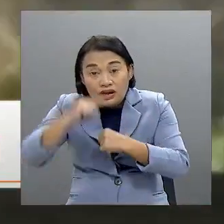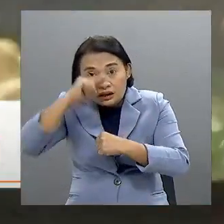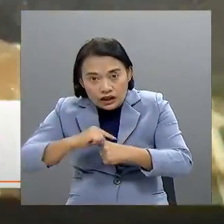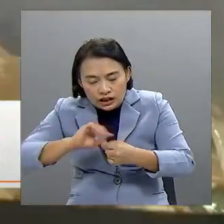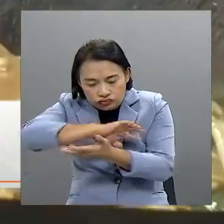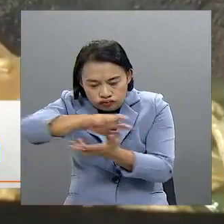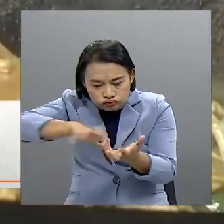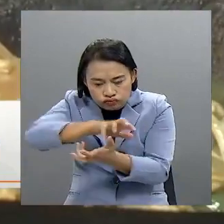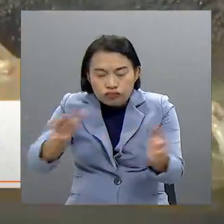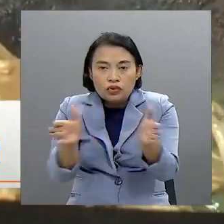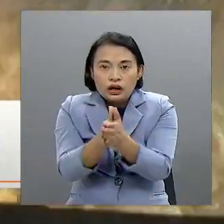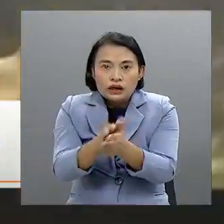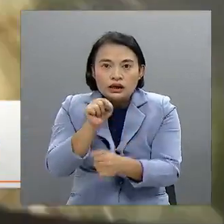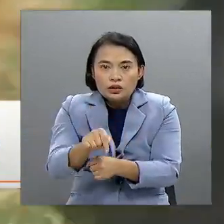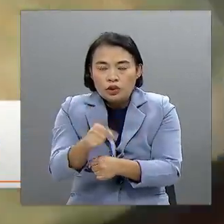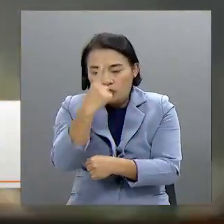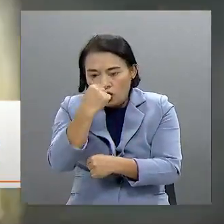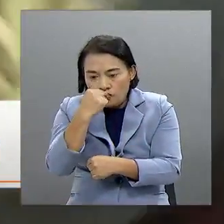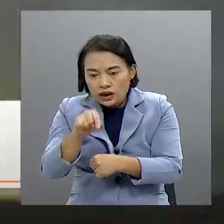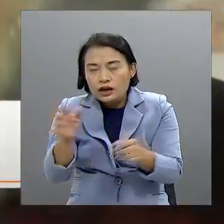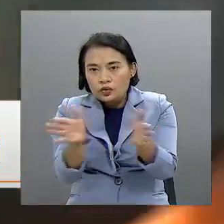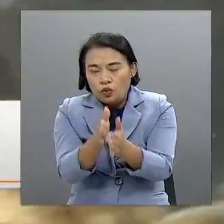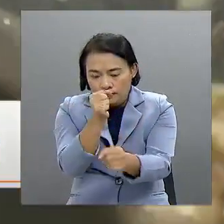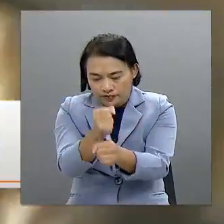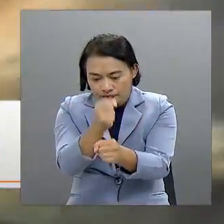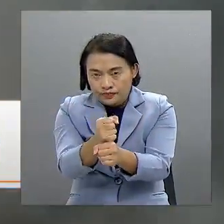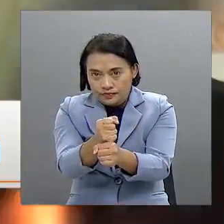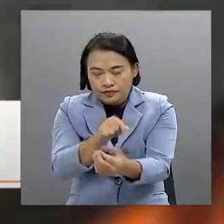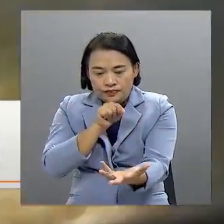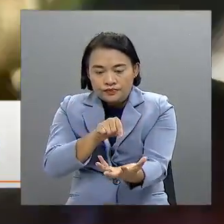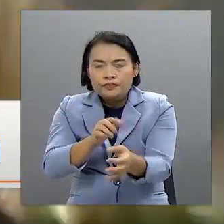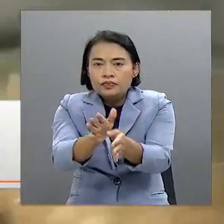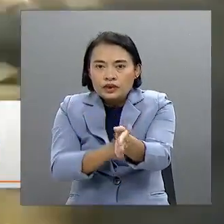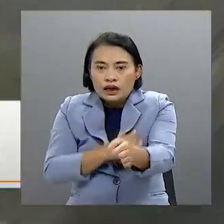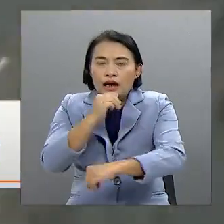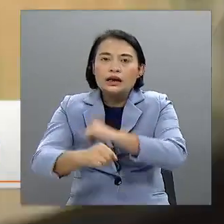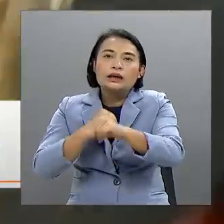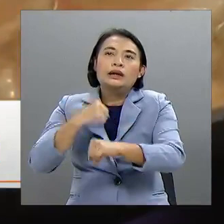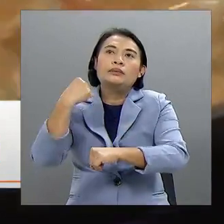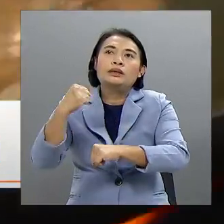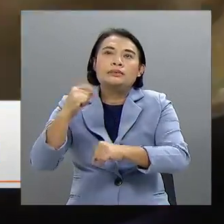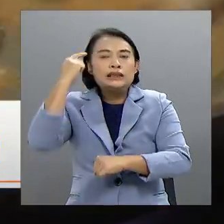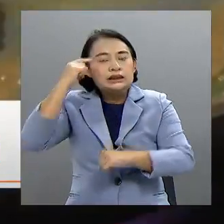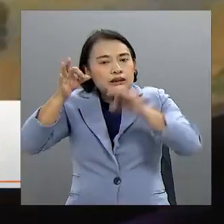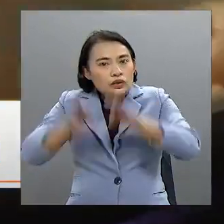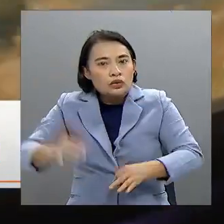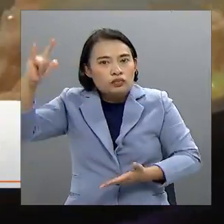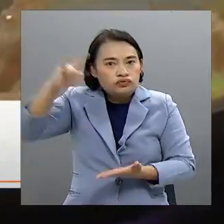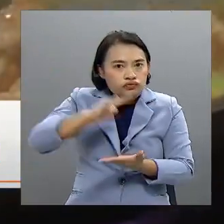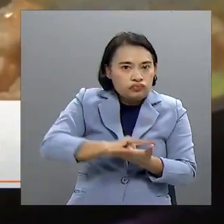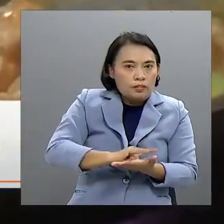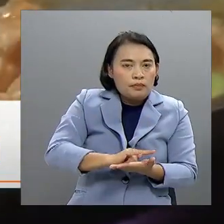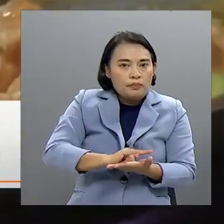ศกันด้วยเนี่ยนะครับซึ่งหลังจากนั้นพออยู่เป็น10ปีเขาก็ตัดสินใจเดินทางกลับมาที่บ้านเกิดก็คือที่จังหวัดพะเย